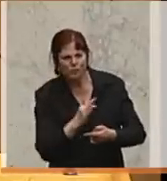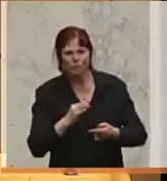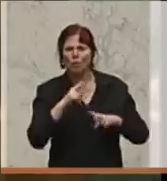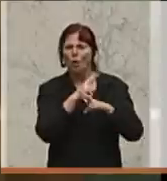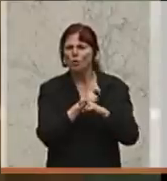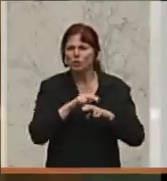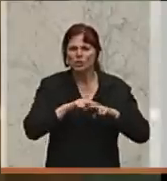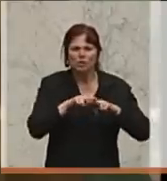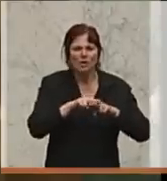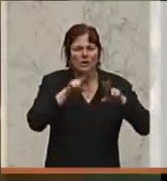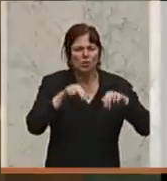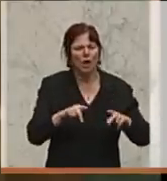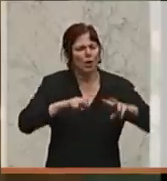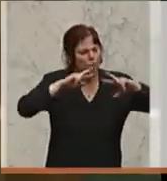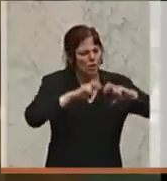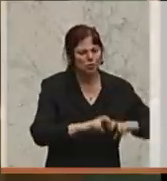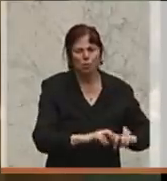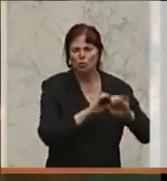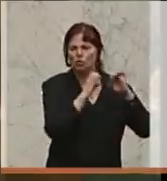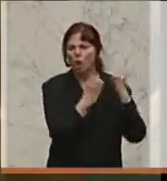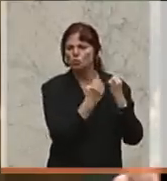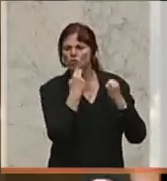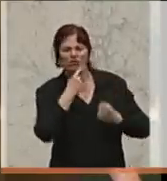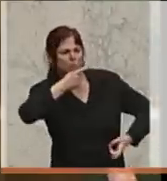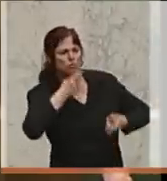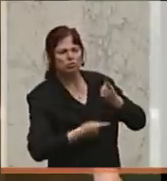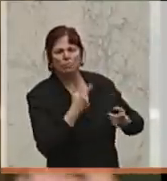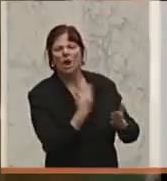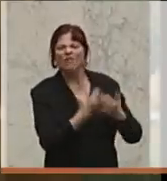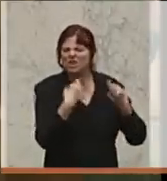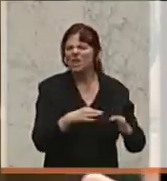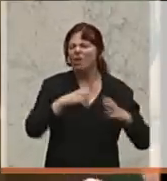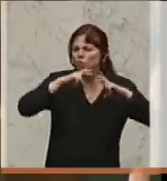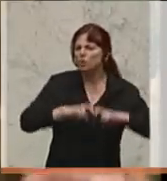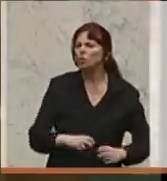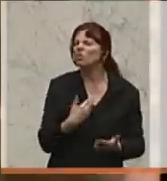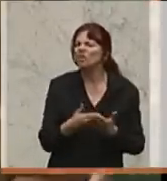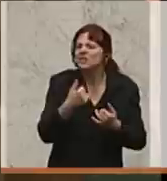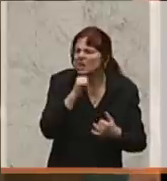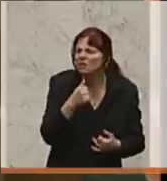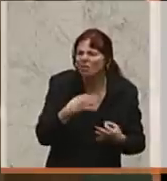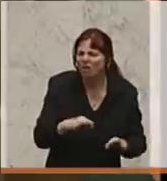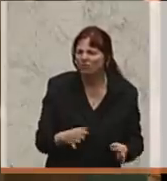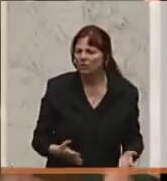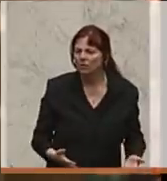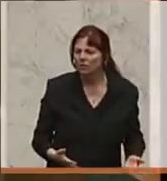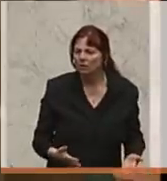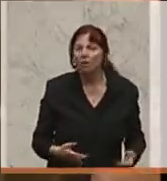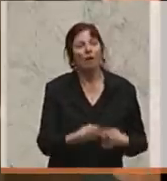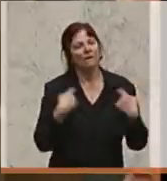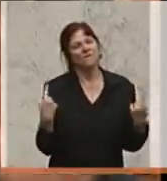dem Untersuchungsausschuss zu diktieren, was untersucht werden darf und was nicht. Wir brauchen